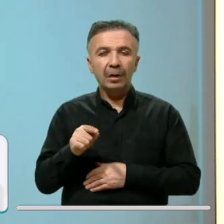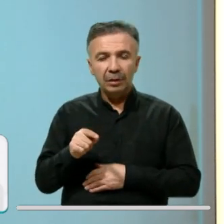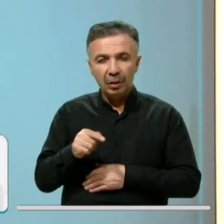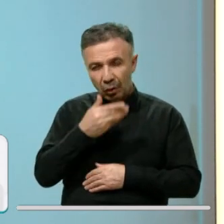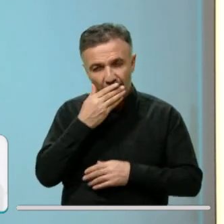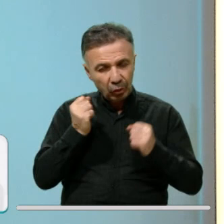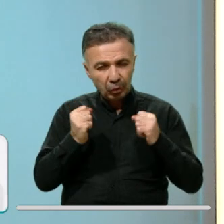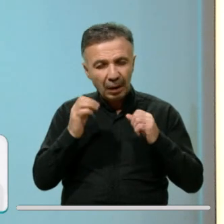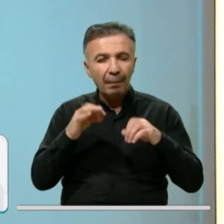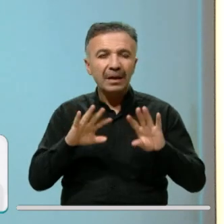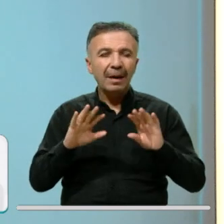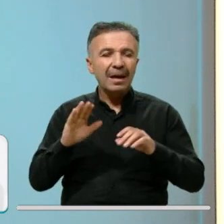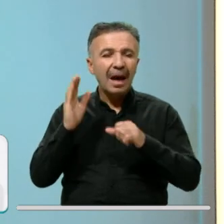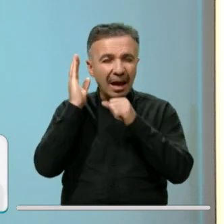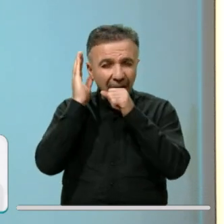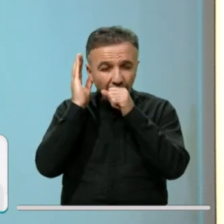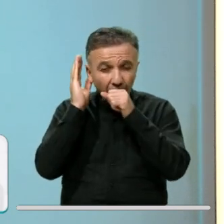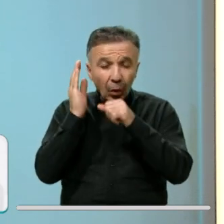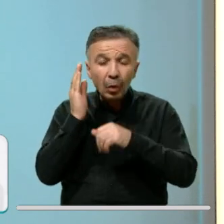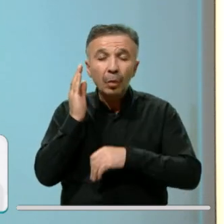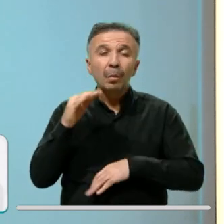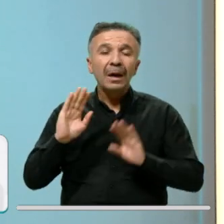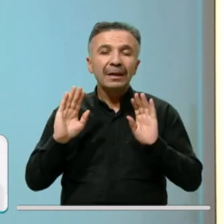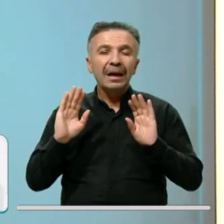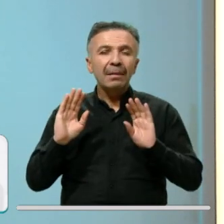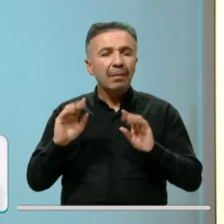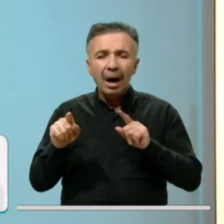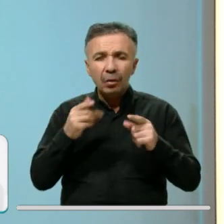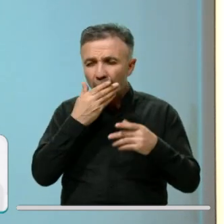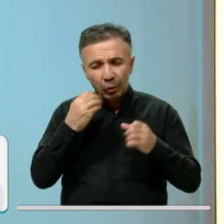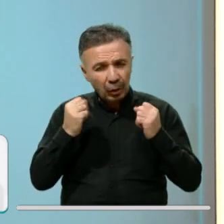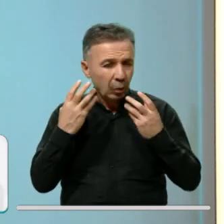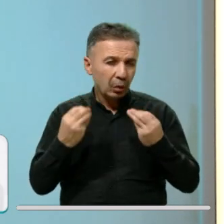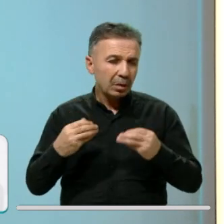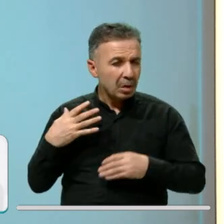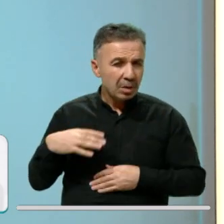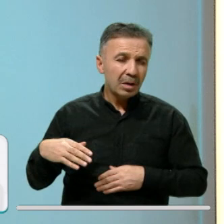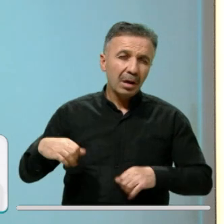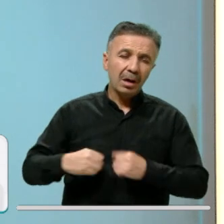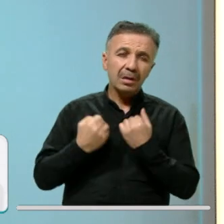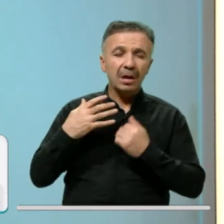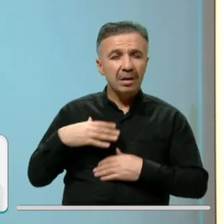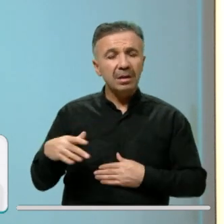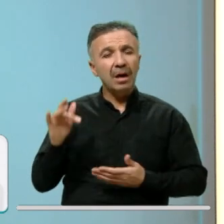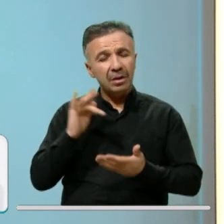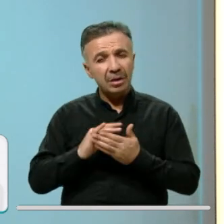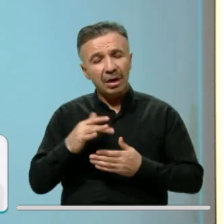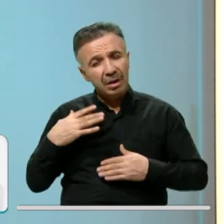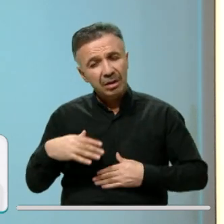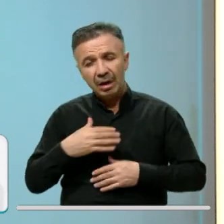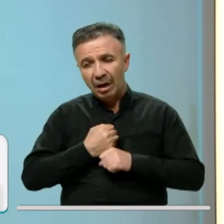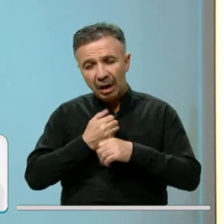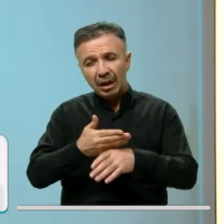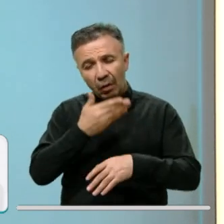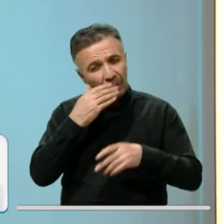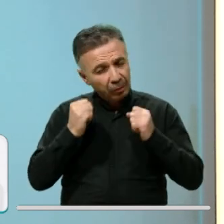oruca başlamayıp daha ezan okunmadı diye hangi oruç olursa olsun, ister kaza, ister kefaret, ister nafile, ister adak, hangi